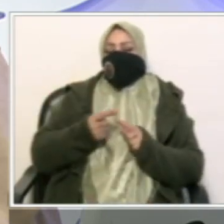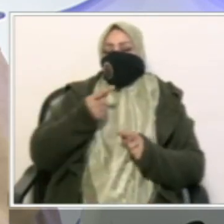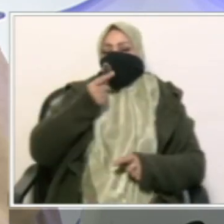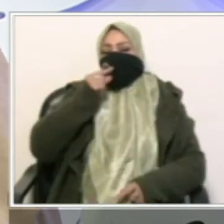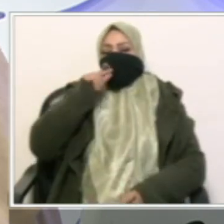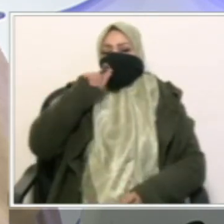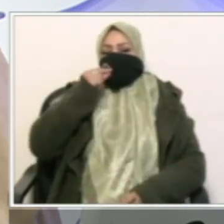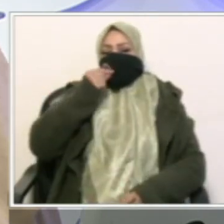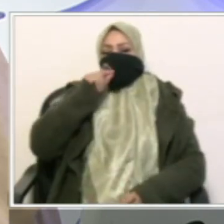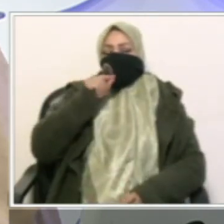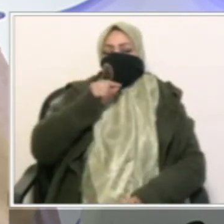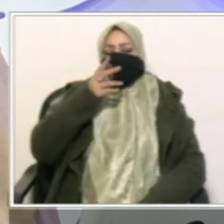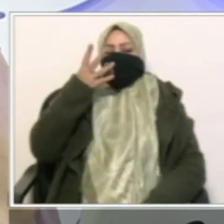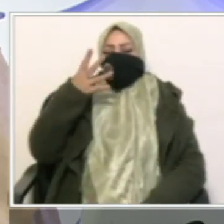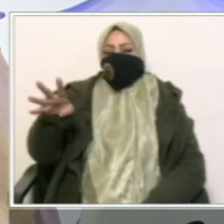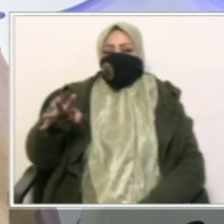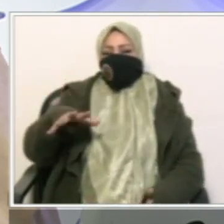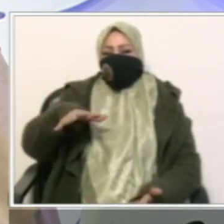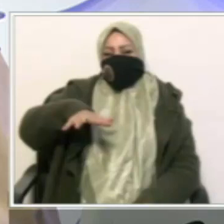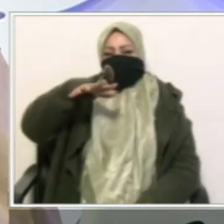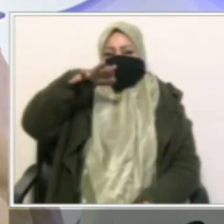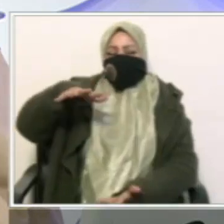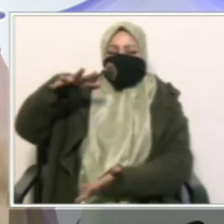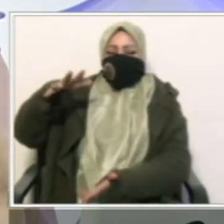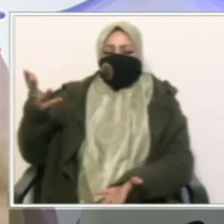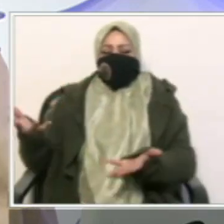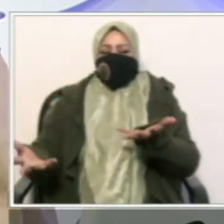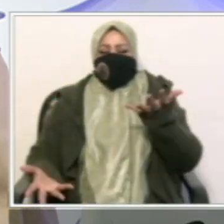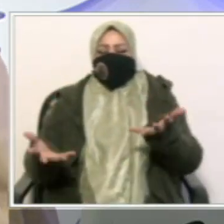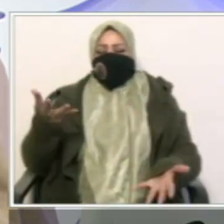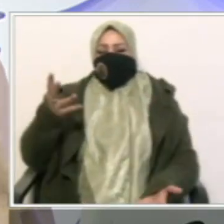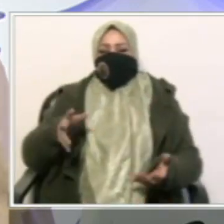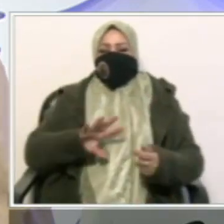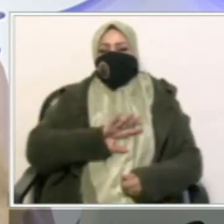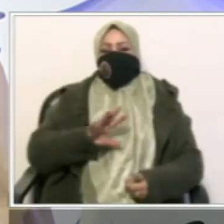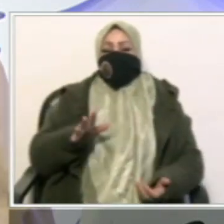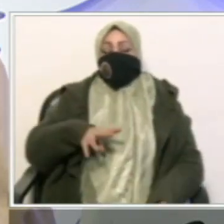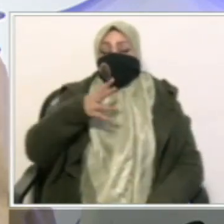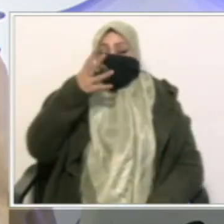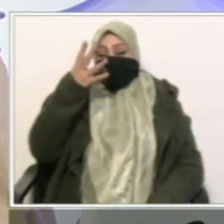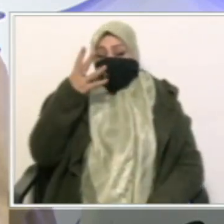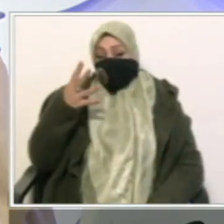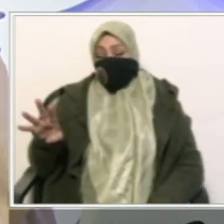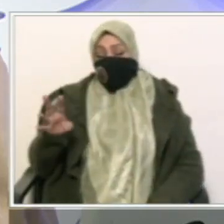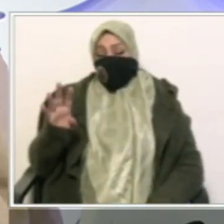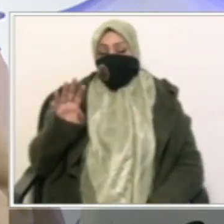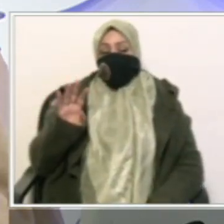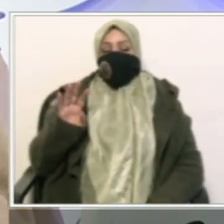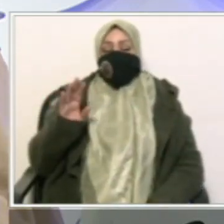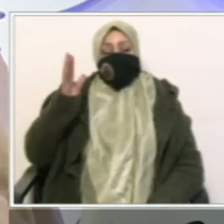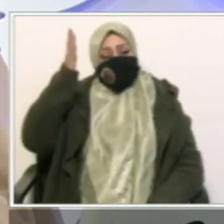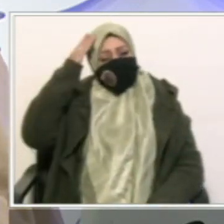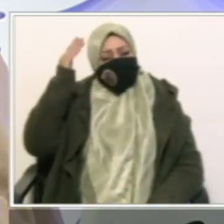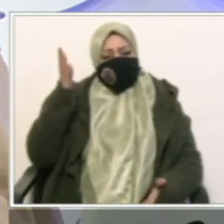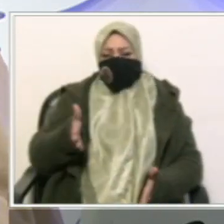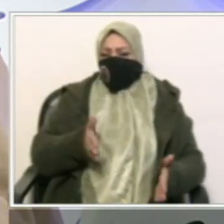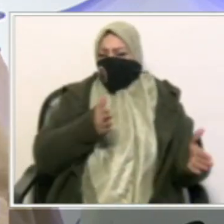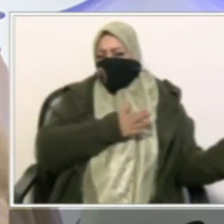40 كيلة مرطة، فما خرج منه من زيت سواء كان كثيرا أو قليلا لا يهمني، خرج 10 لترات